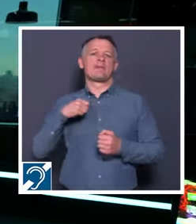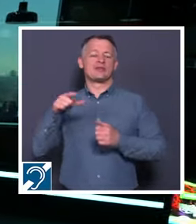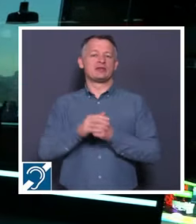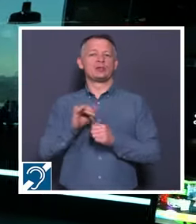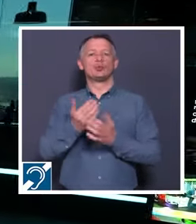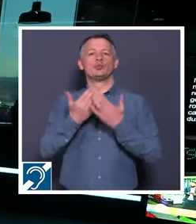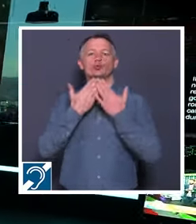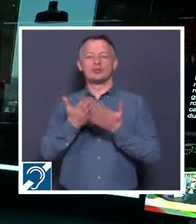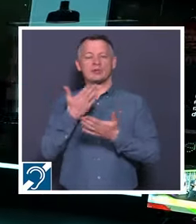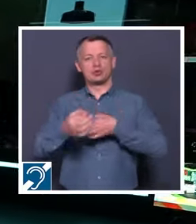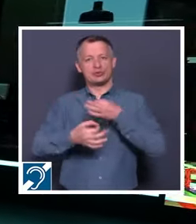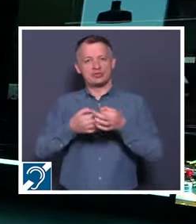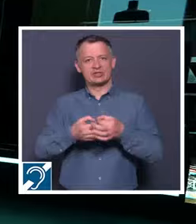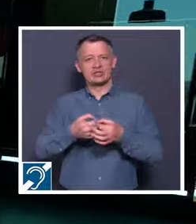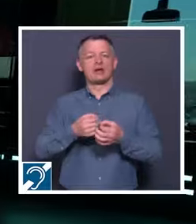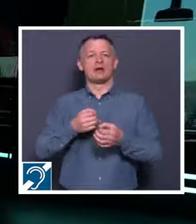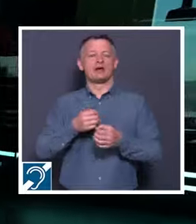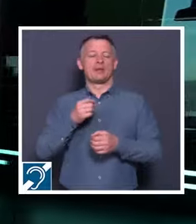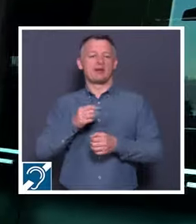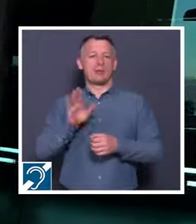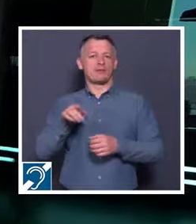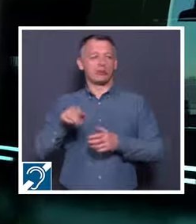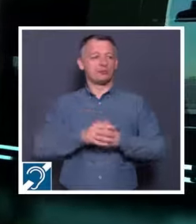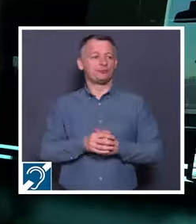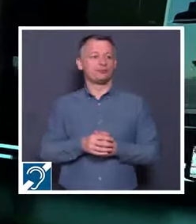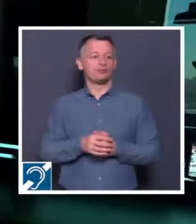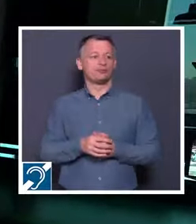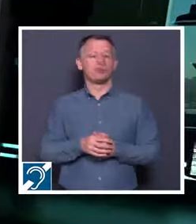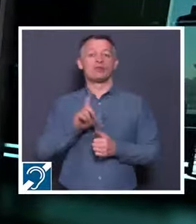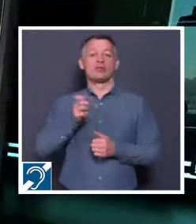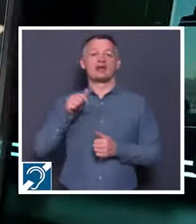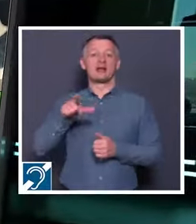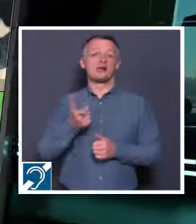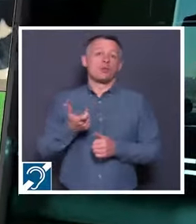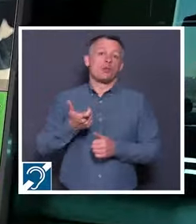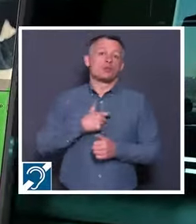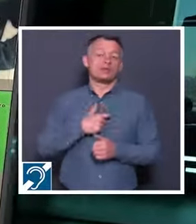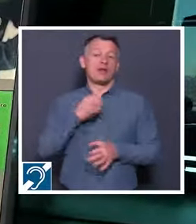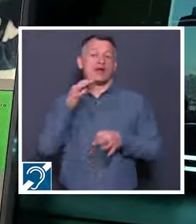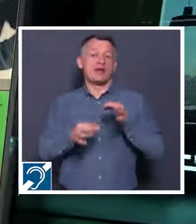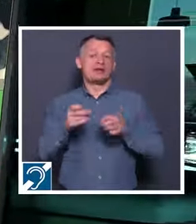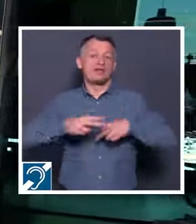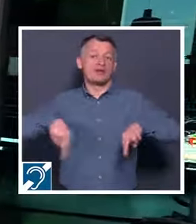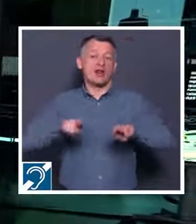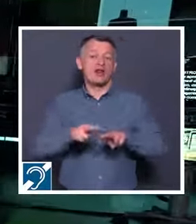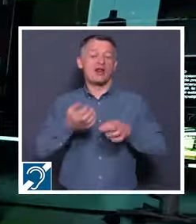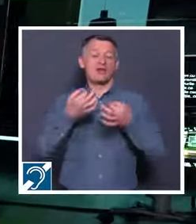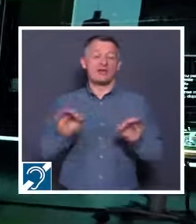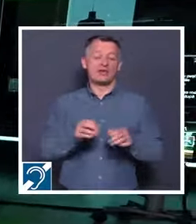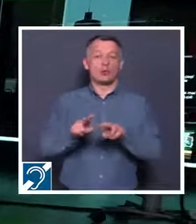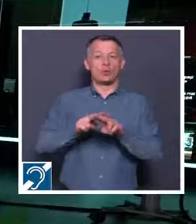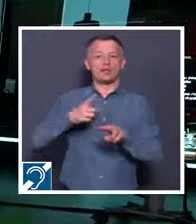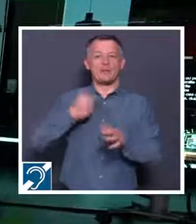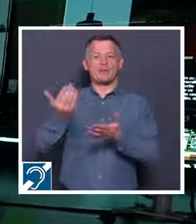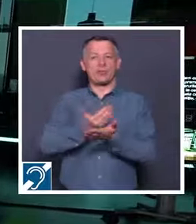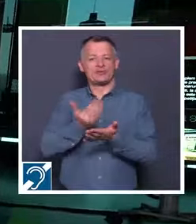avut-o. Daniel, cred că o concluzie, o potențială concluzie ar fi că e, așa cum știi că e povestea